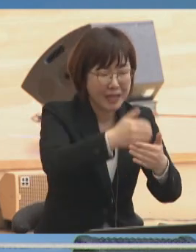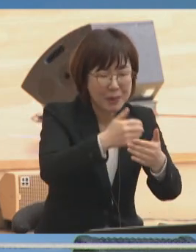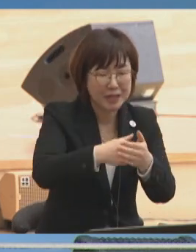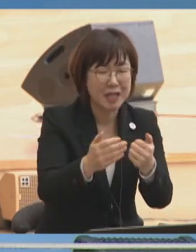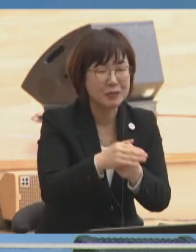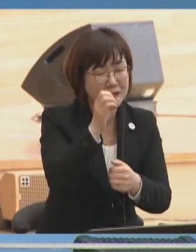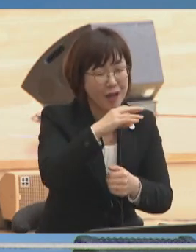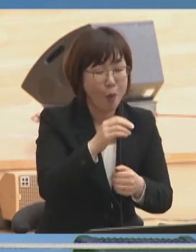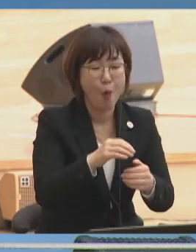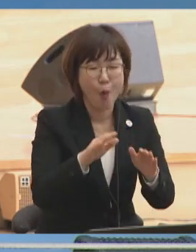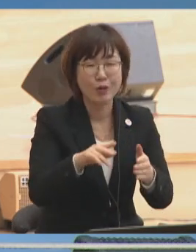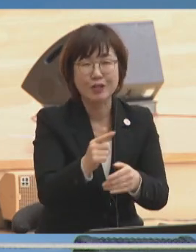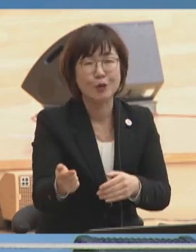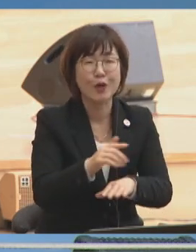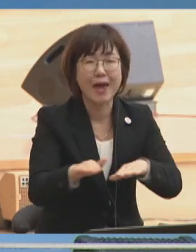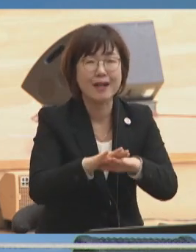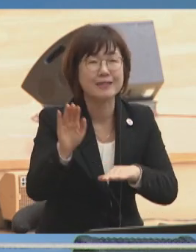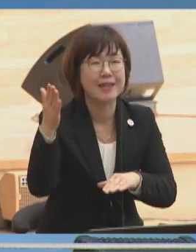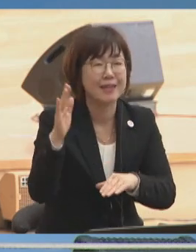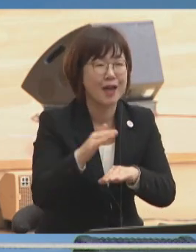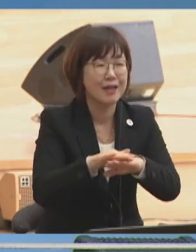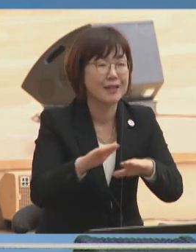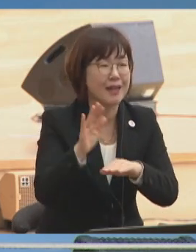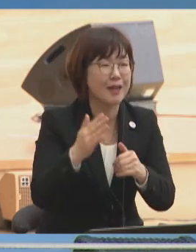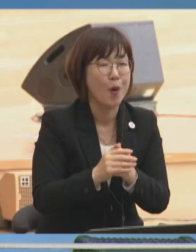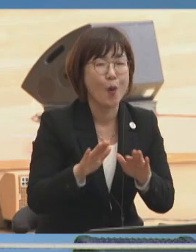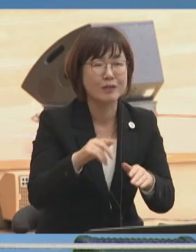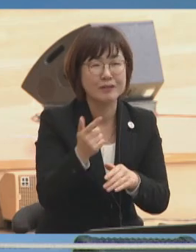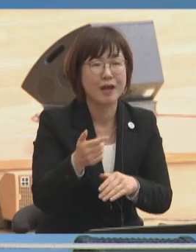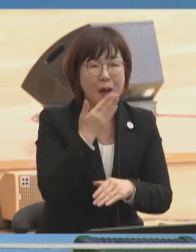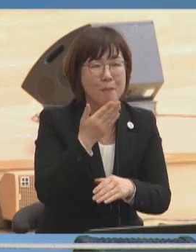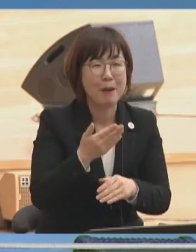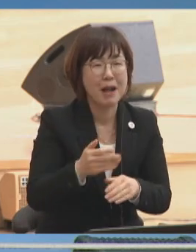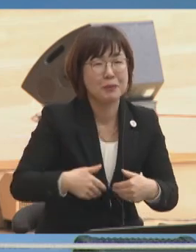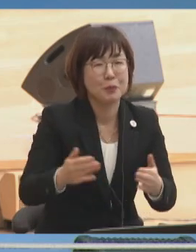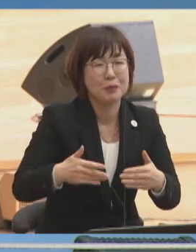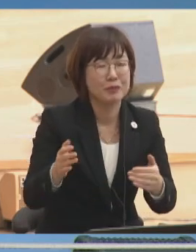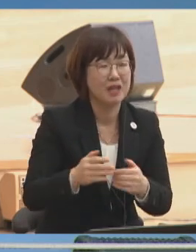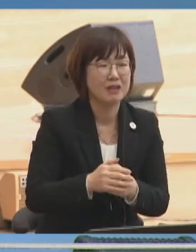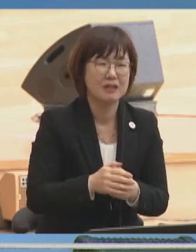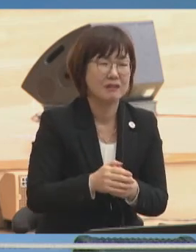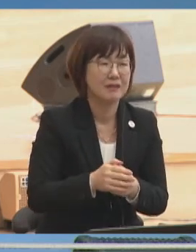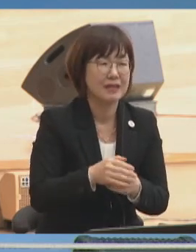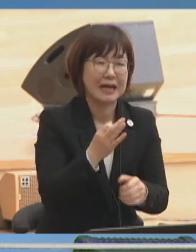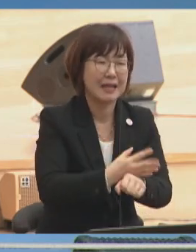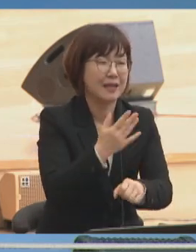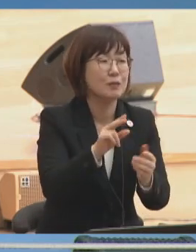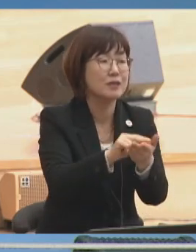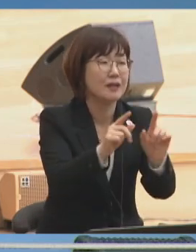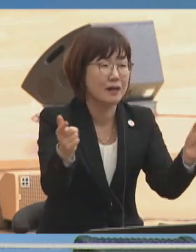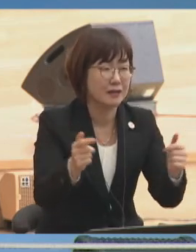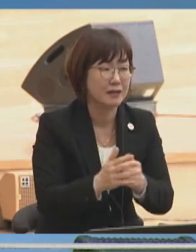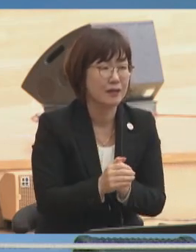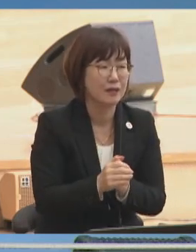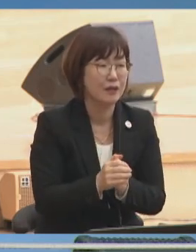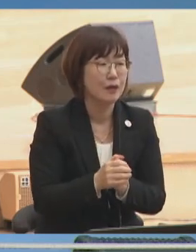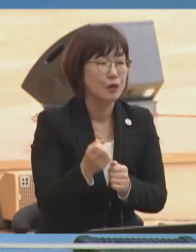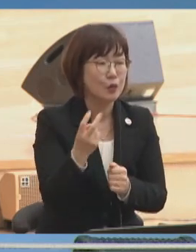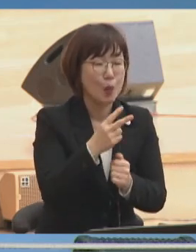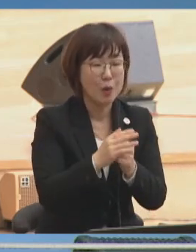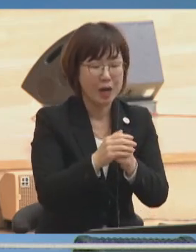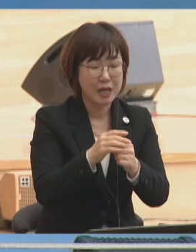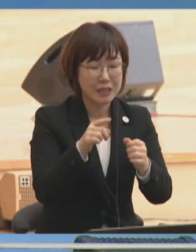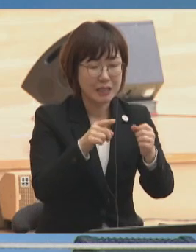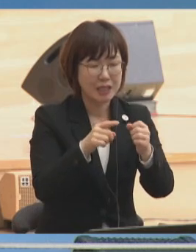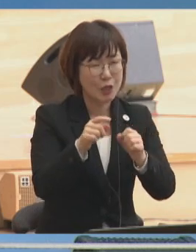음식에서 오늘 저녁도 해결됐다. 야, 오늘 저녁 밥할 필요 없다. 그런 게 아닙니다. 또 초자연적인 어떤 역사가